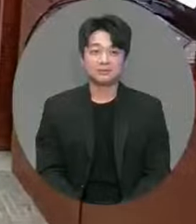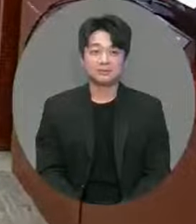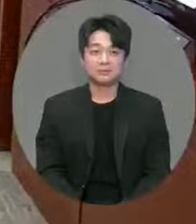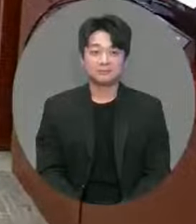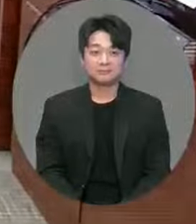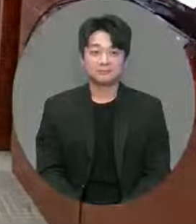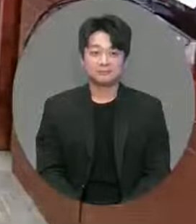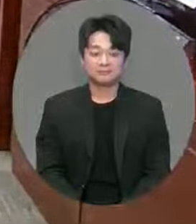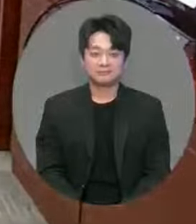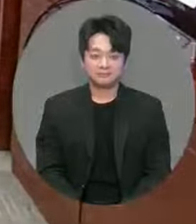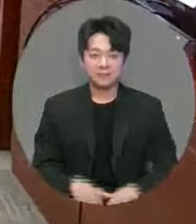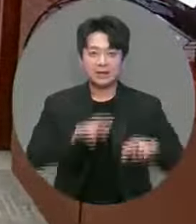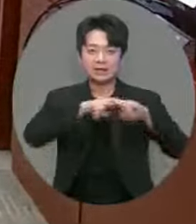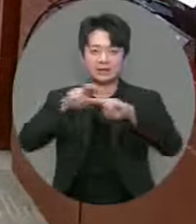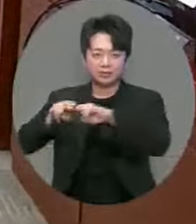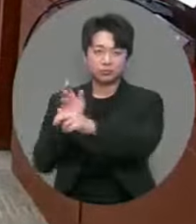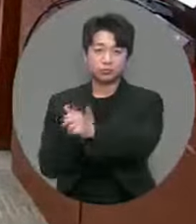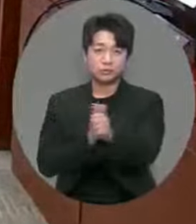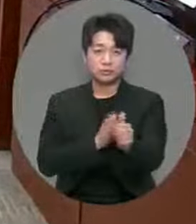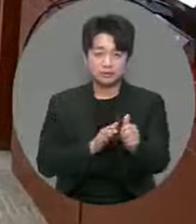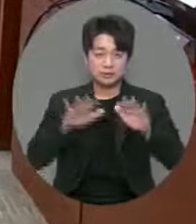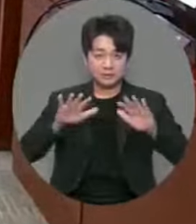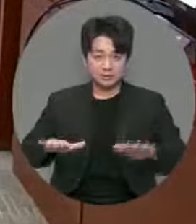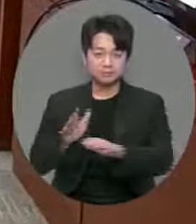자, 앉아주세요.